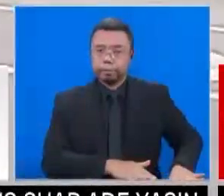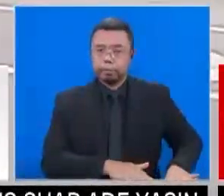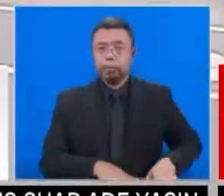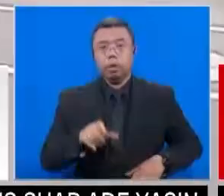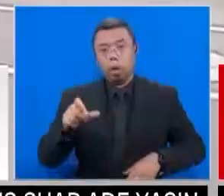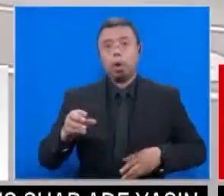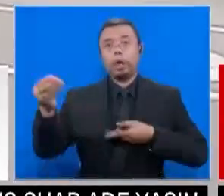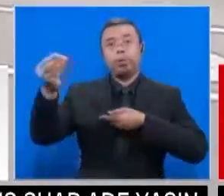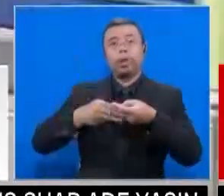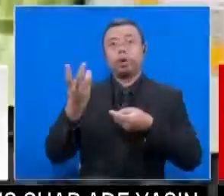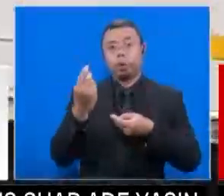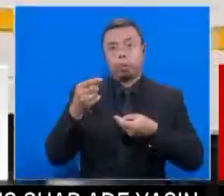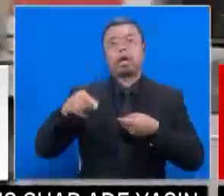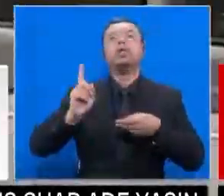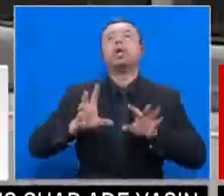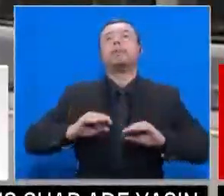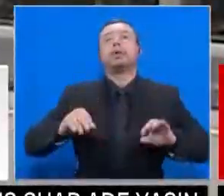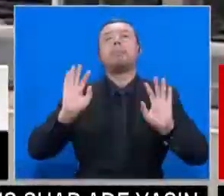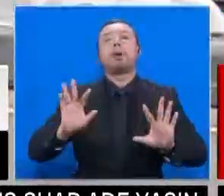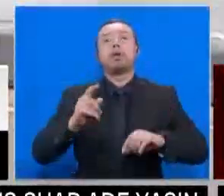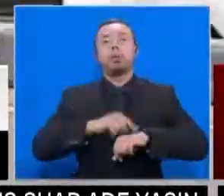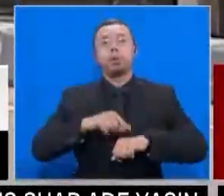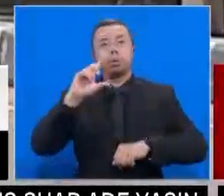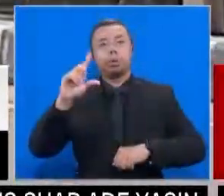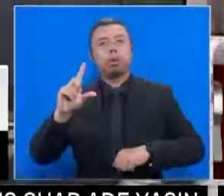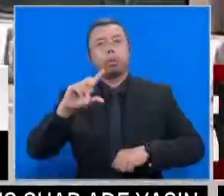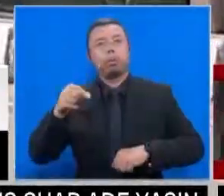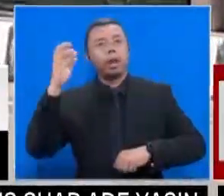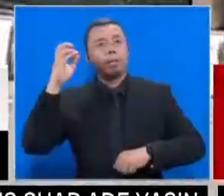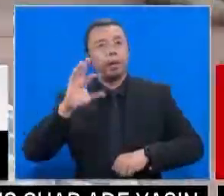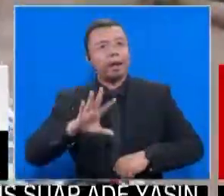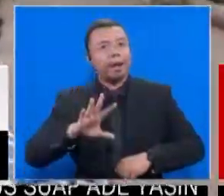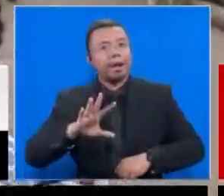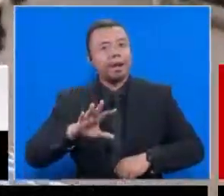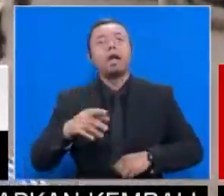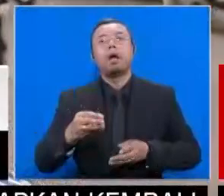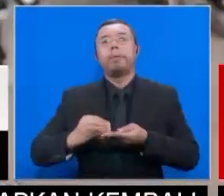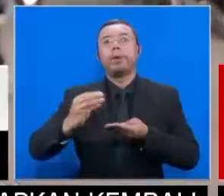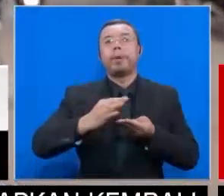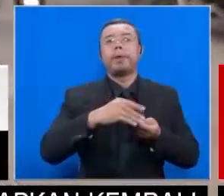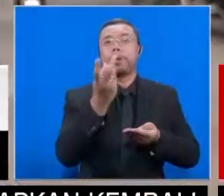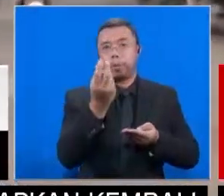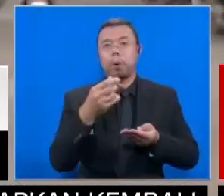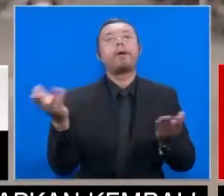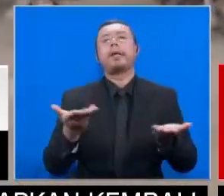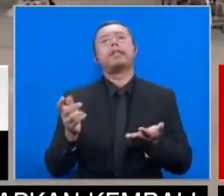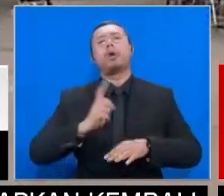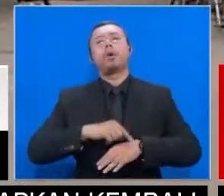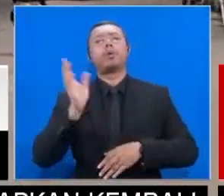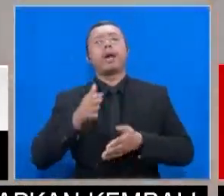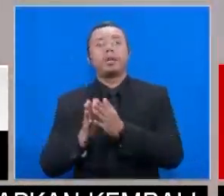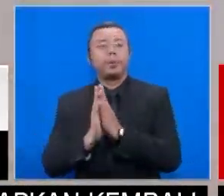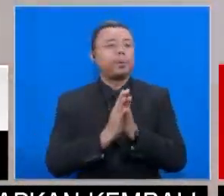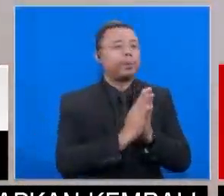Jasa penukaran uang juga jadi profesi yang marak saat mudik lebaran. Apalagi membagikan uang kepada sanak saudara menjadi tradisi saat hari Idul